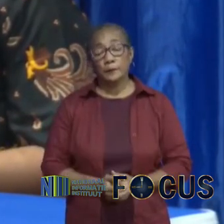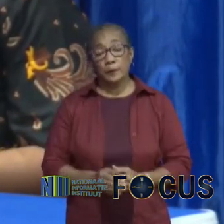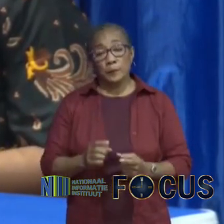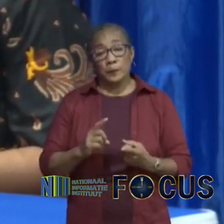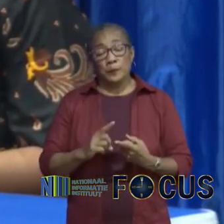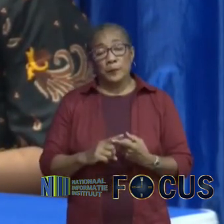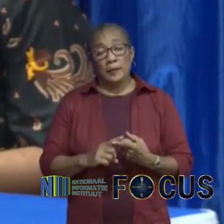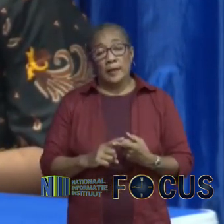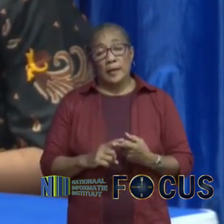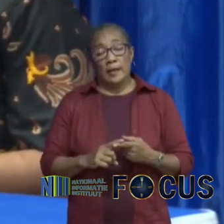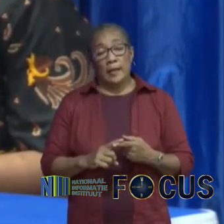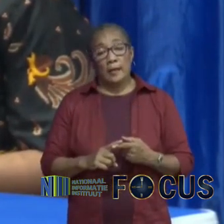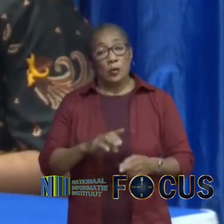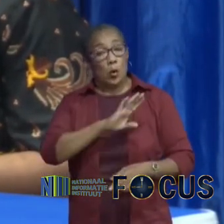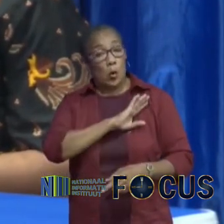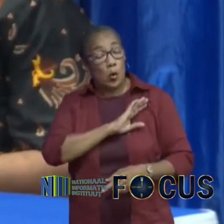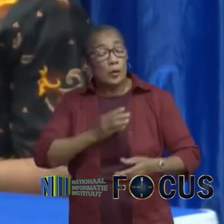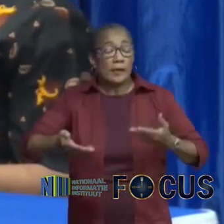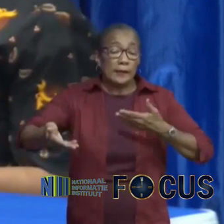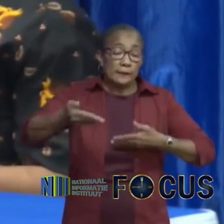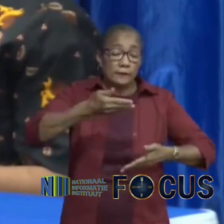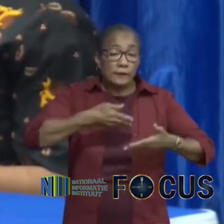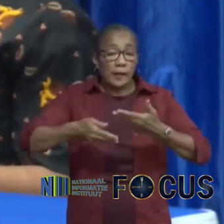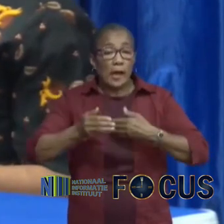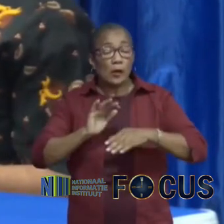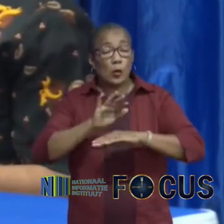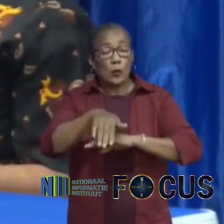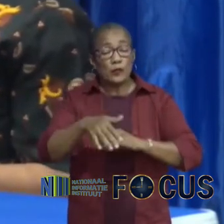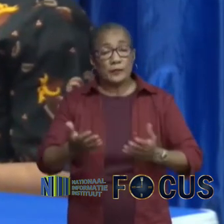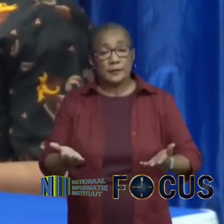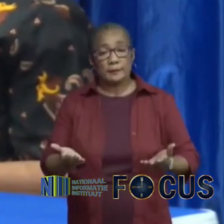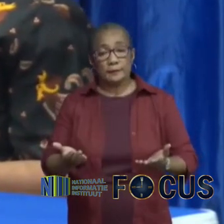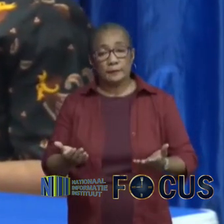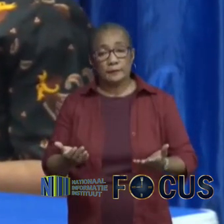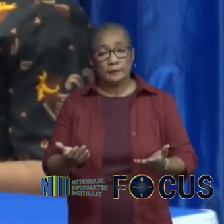En er is ook een vraag, denk ik,